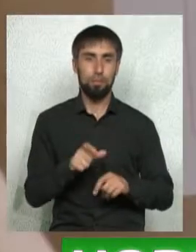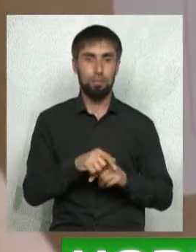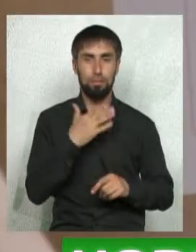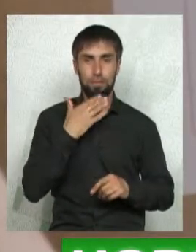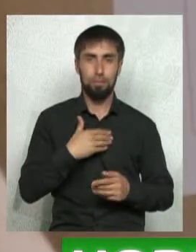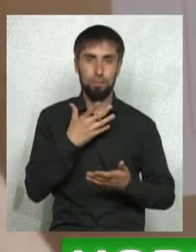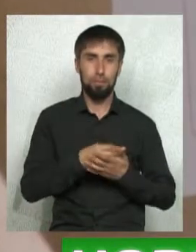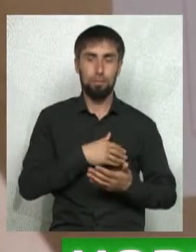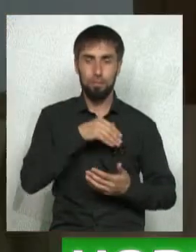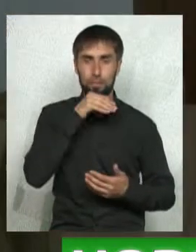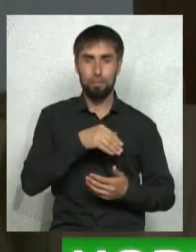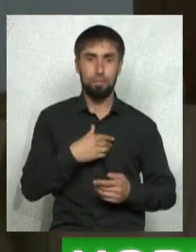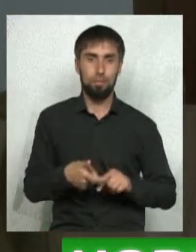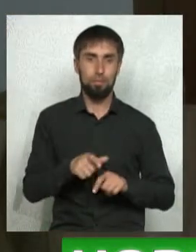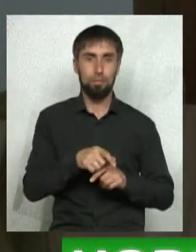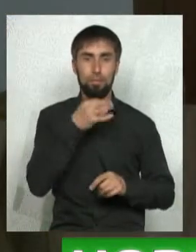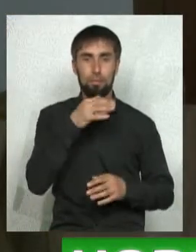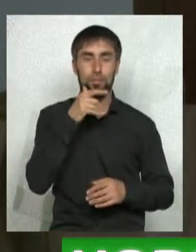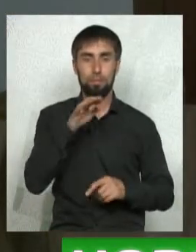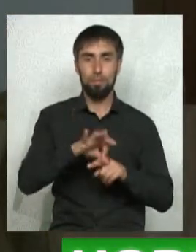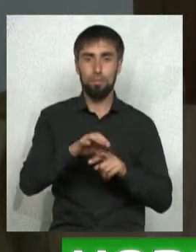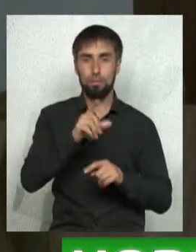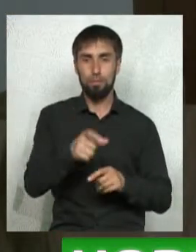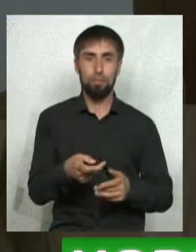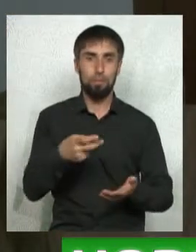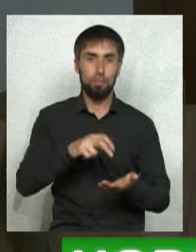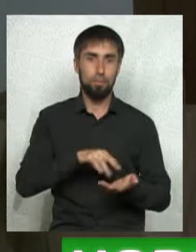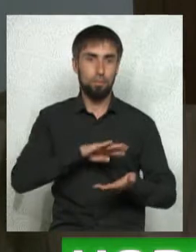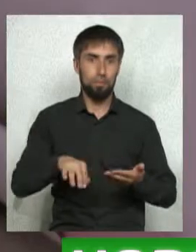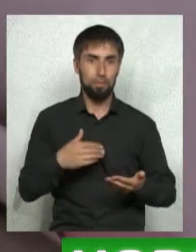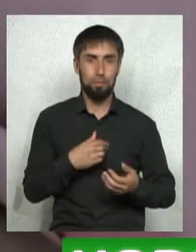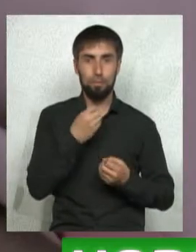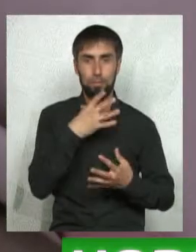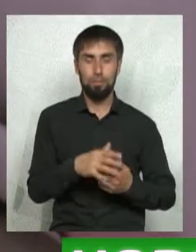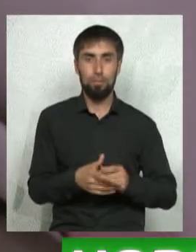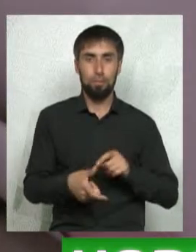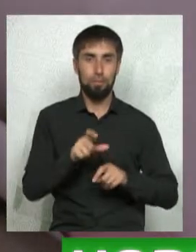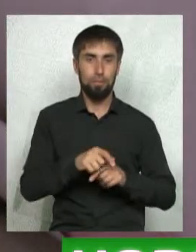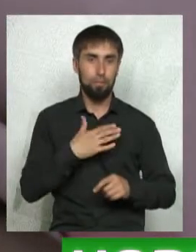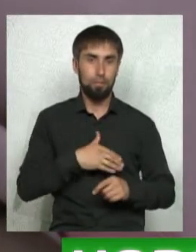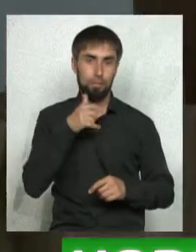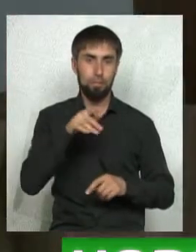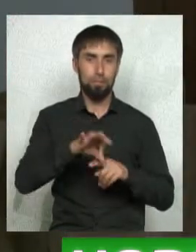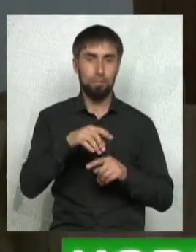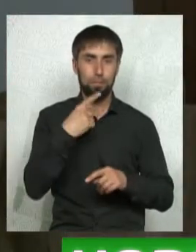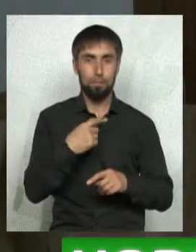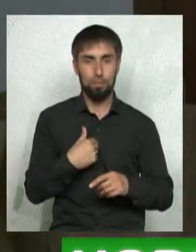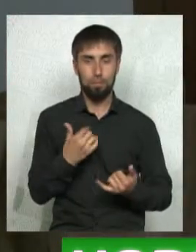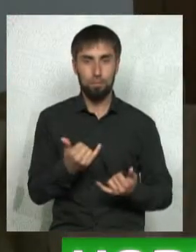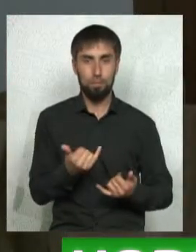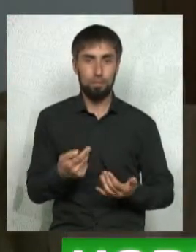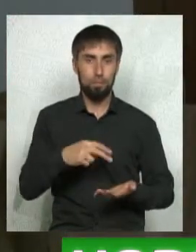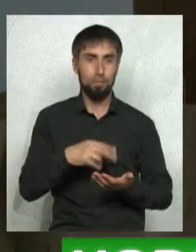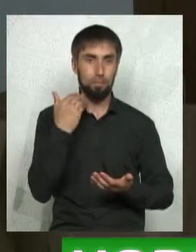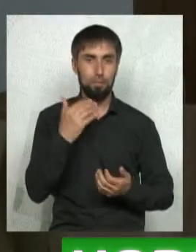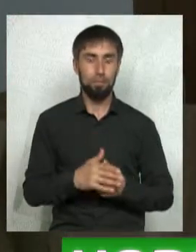свою профессию. Мне очень нравится, когда больному становится после меня хорошо. Очень приятно, когда больные говорят, мне вот сейчас стало